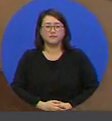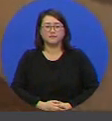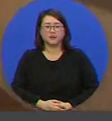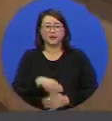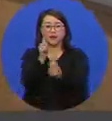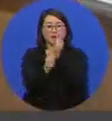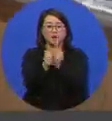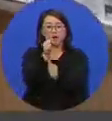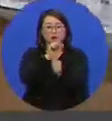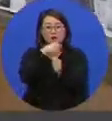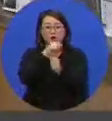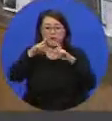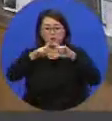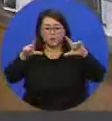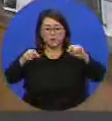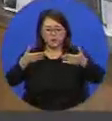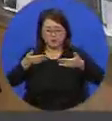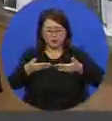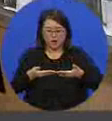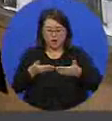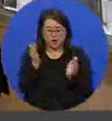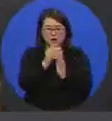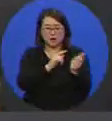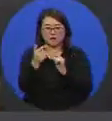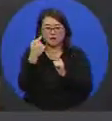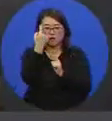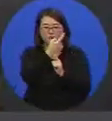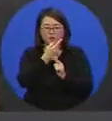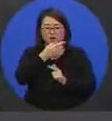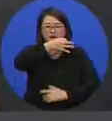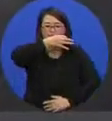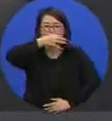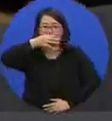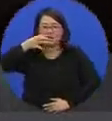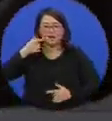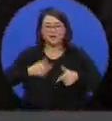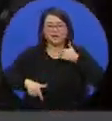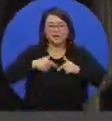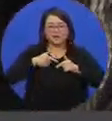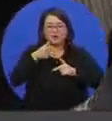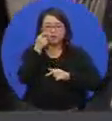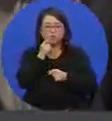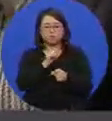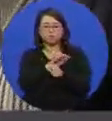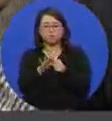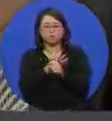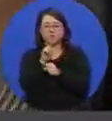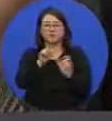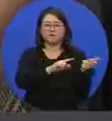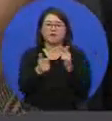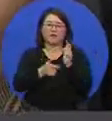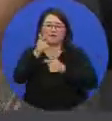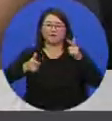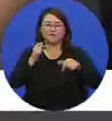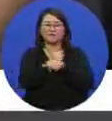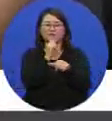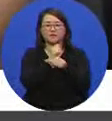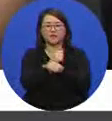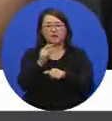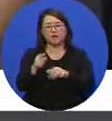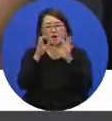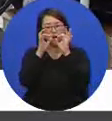수능 성적표를 받아든 수험생들의 얼굴엔 희비가 엇갈립니다. 불수능일 거라는 가채점 결과와 달리 성적표 분석